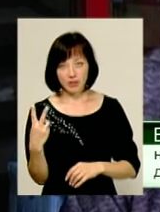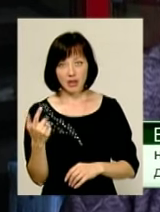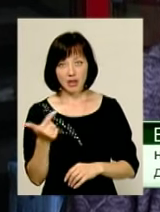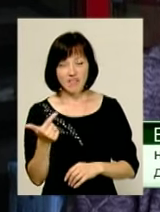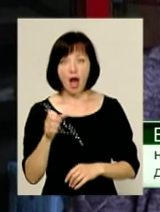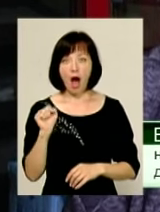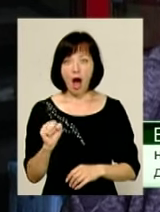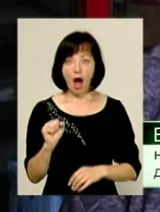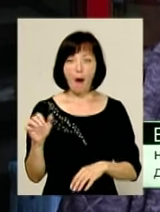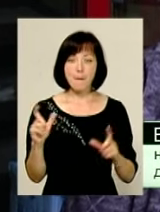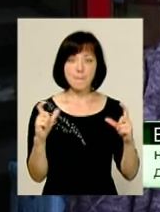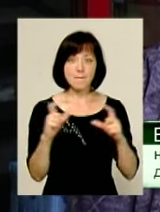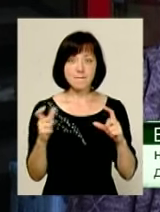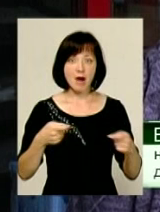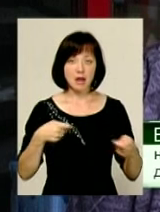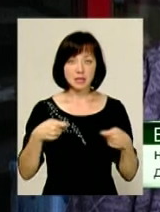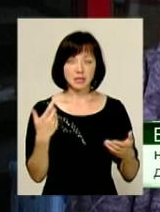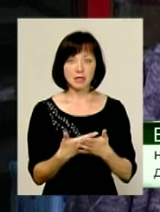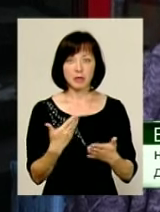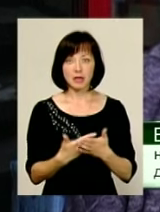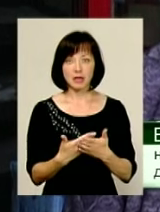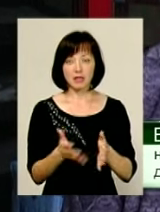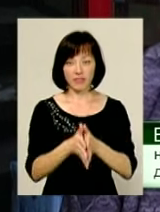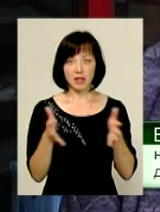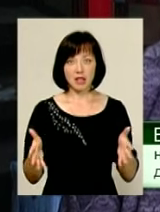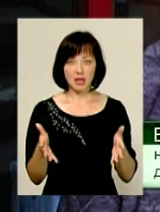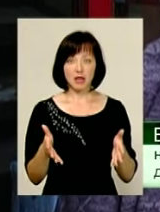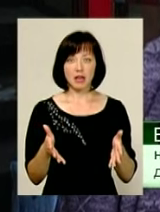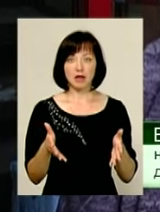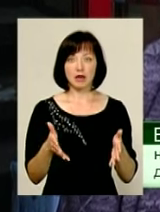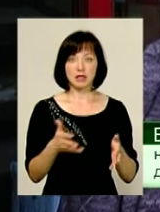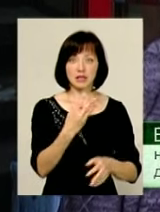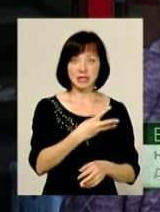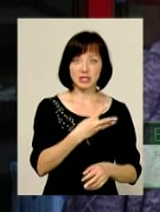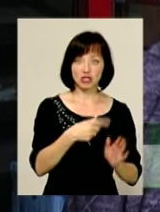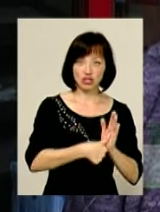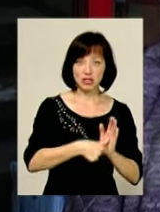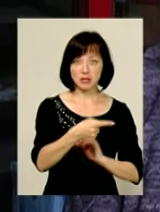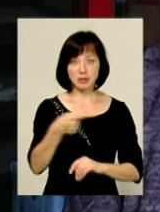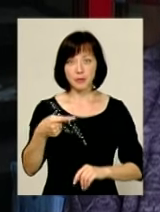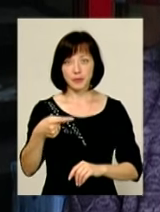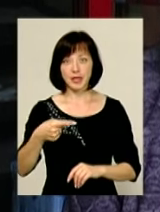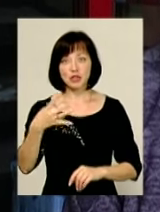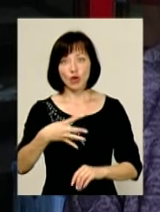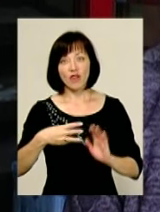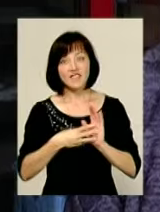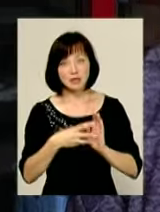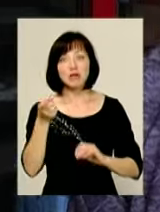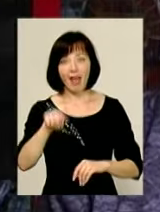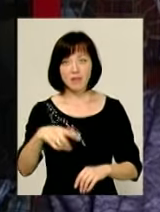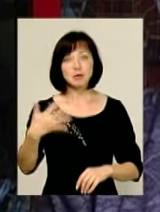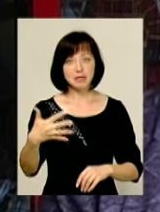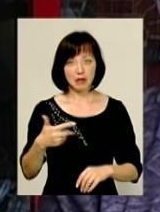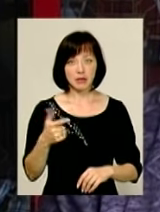грн. А якщо взяти по супермаркетах, то тоже в діапазоні вже 36 48, навіть